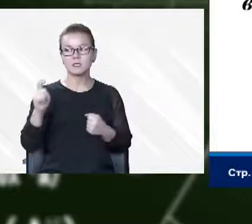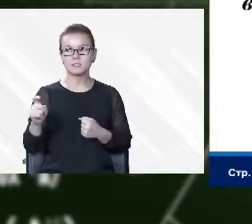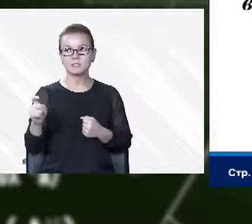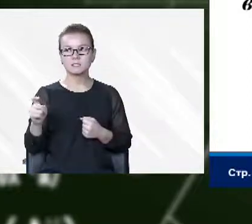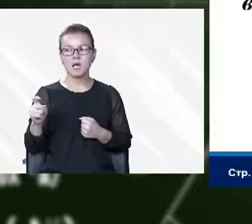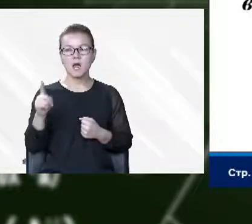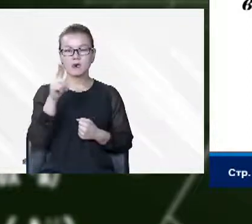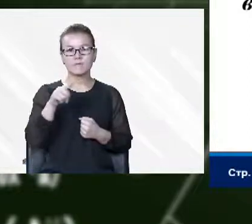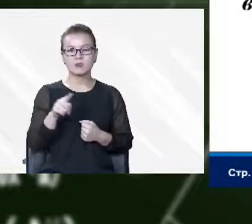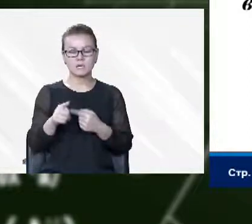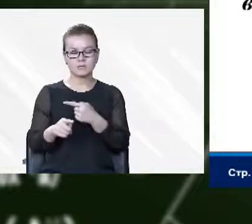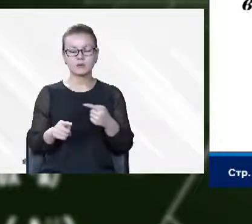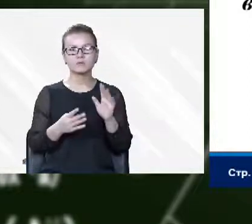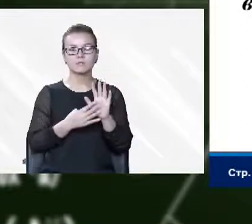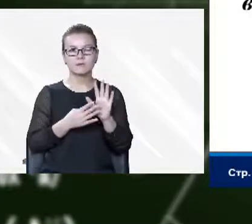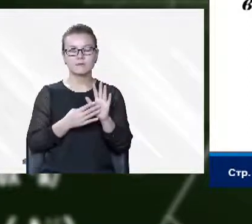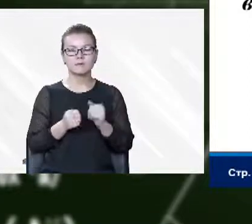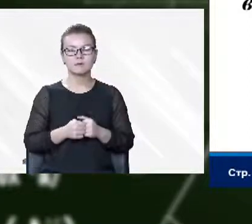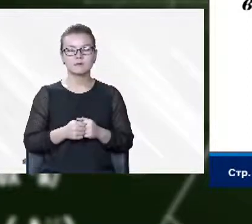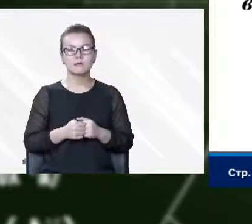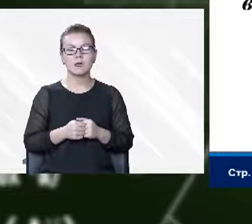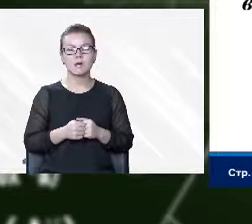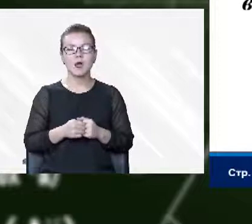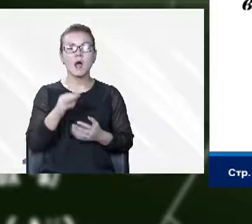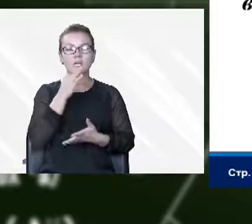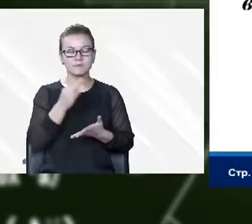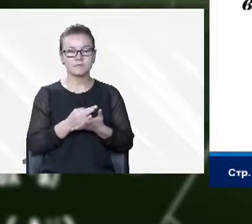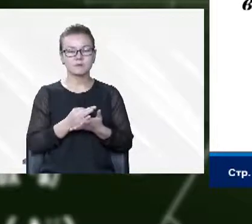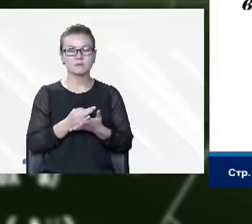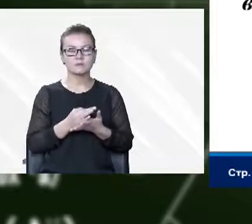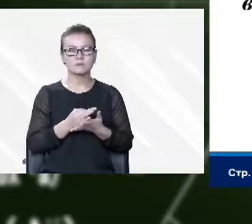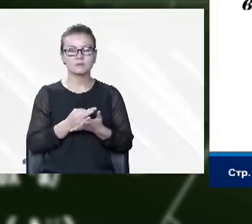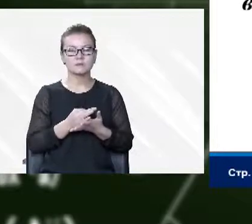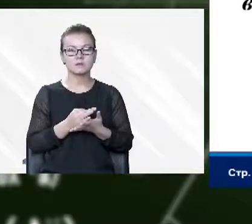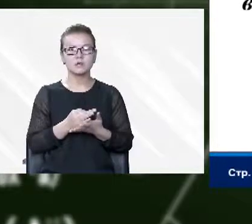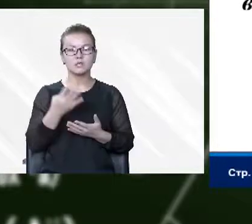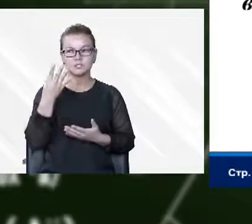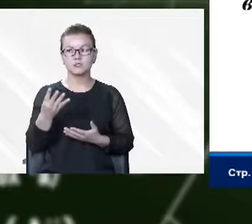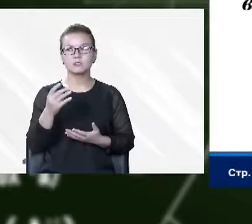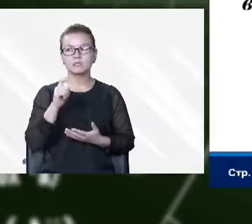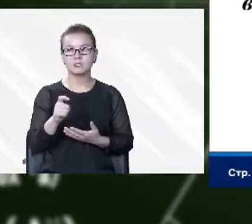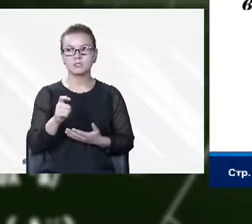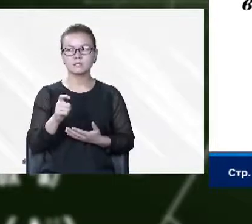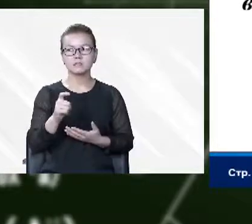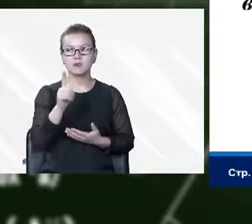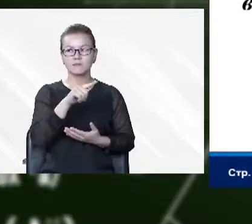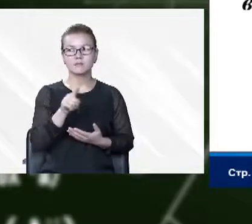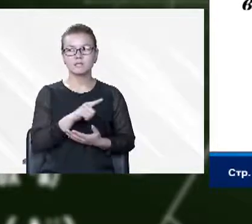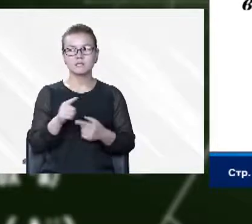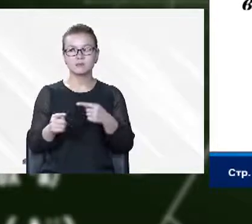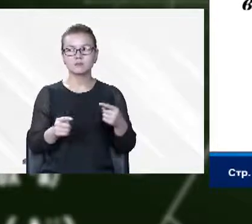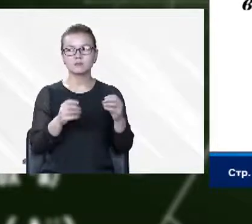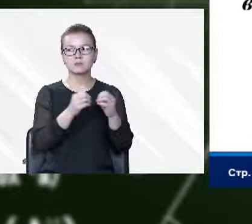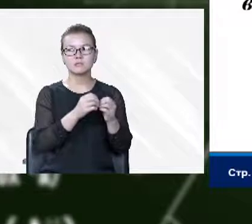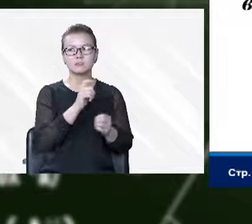квадрат минус 9. Тогда ответ 4х квадрат минус 10х плюс